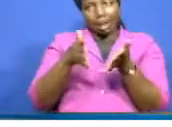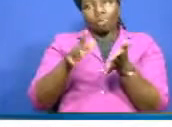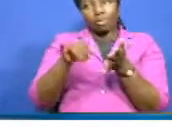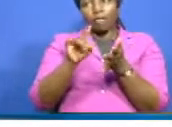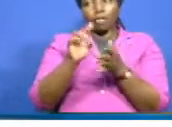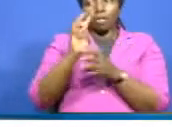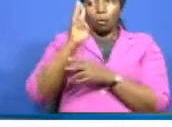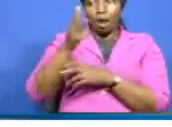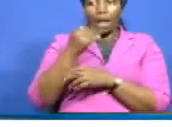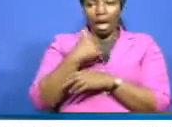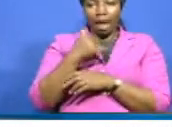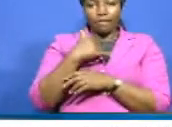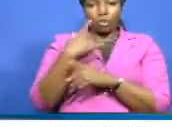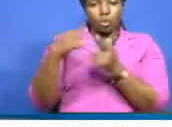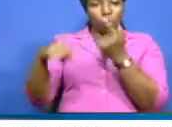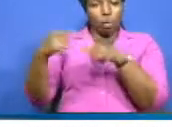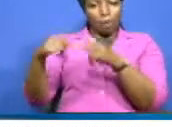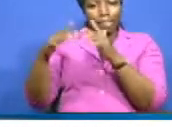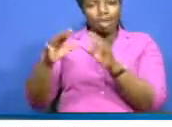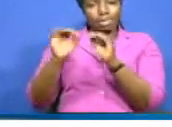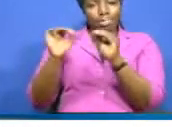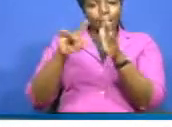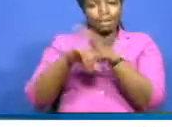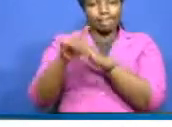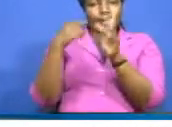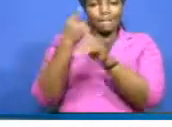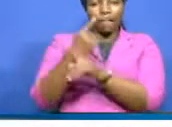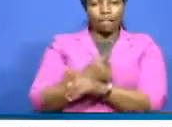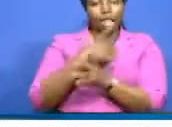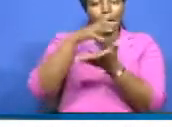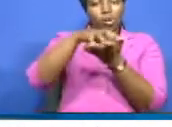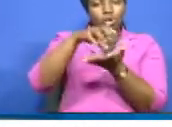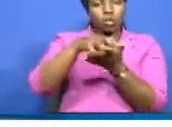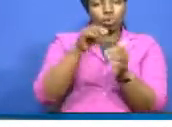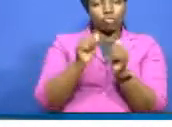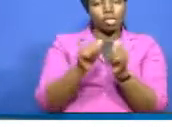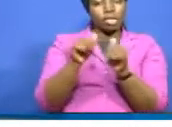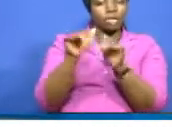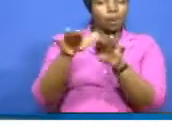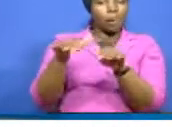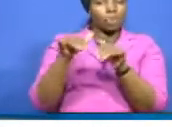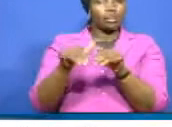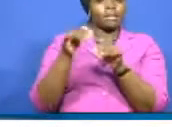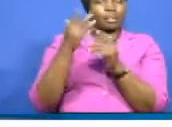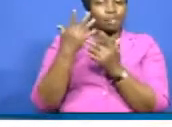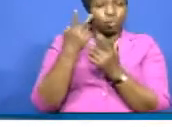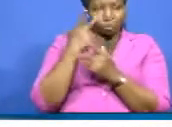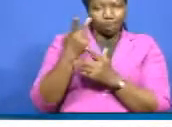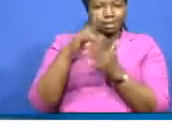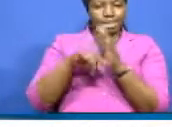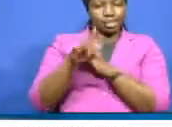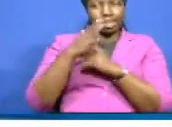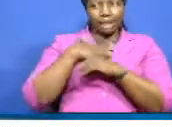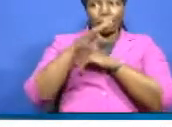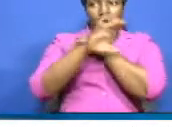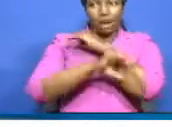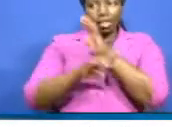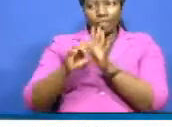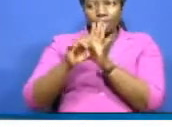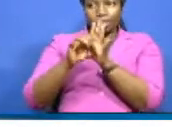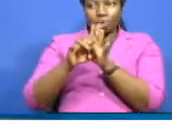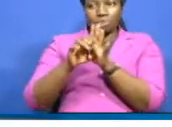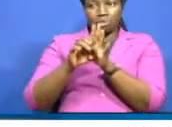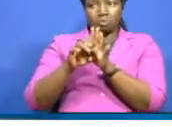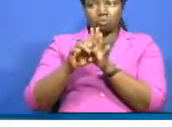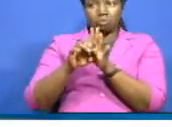haitakuwa na wagombea kwenye nyadhifa tofauti ambazo tunaenda kuziona kwenye nchi yetu, labda kama